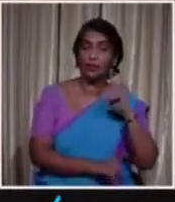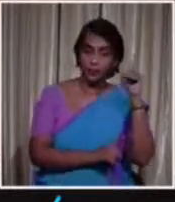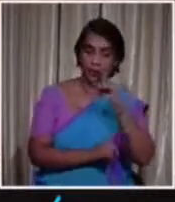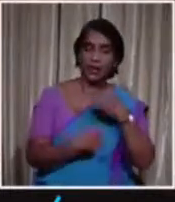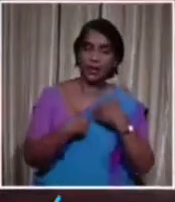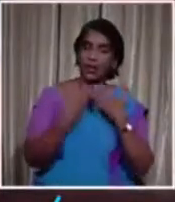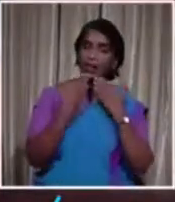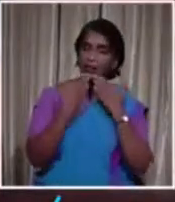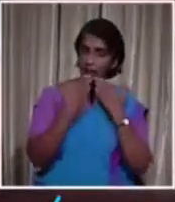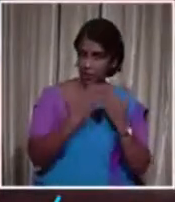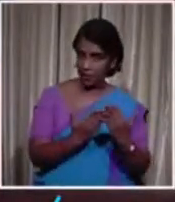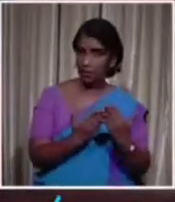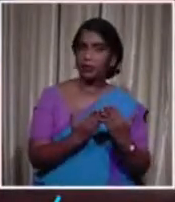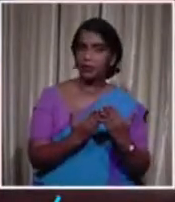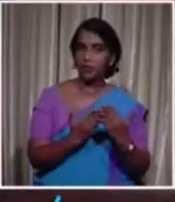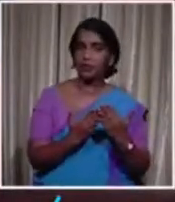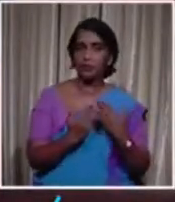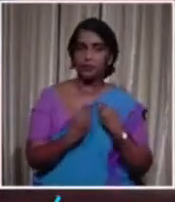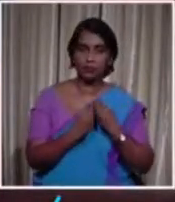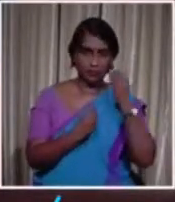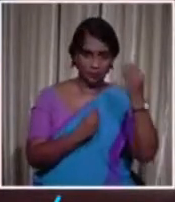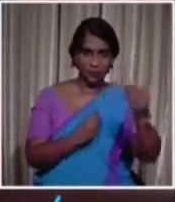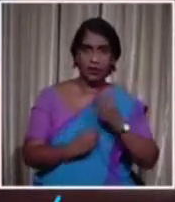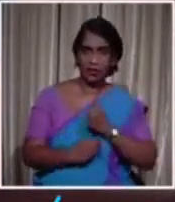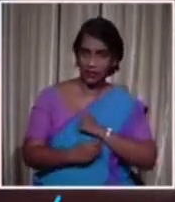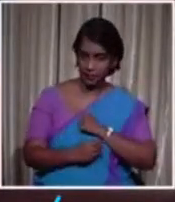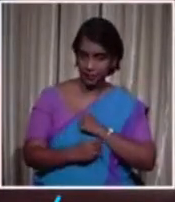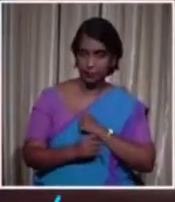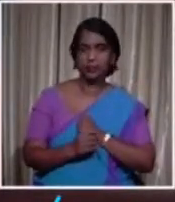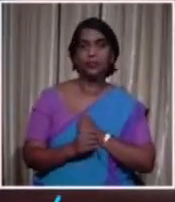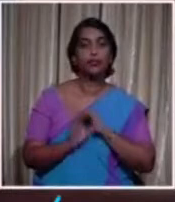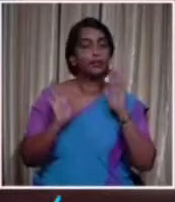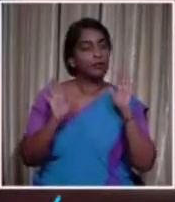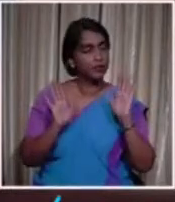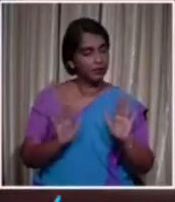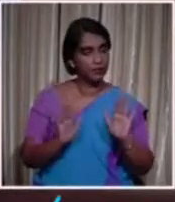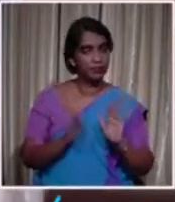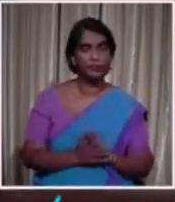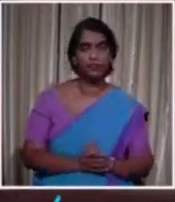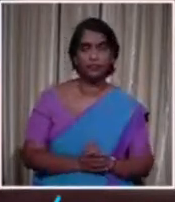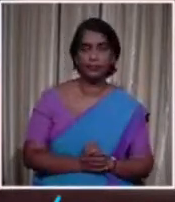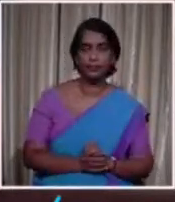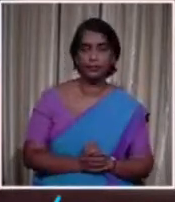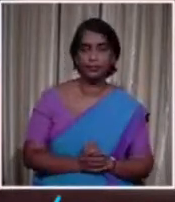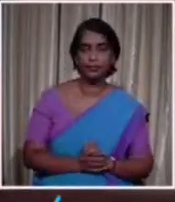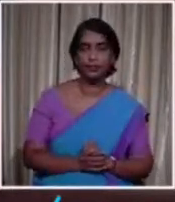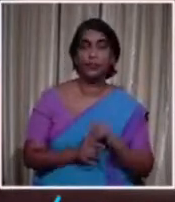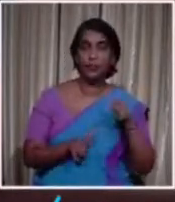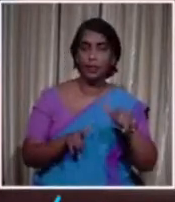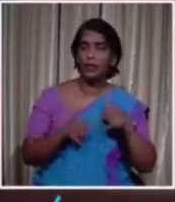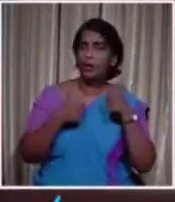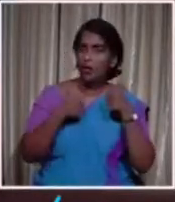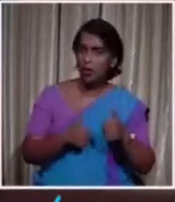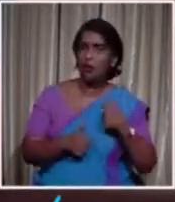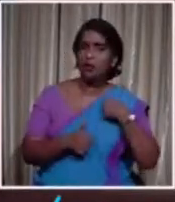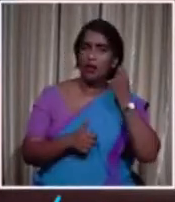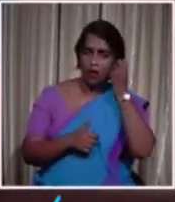स्तुतिय एतुमाट पुद करन्नट कैमतियि नमुत मे यहपत्